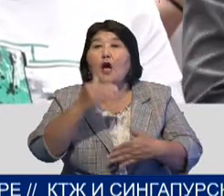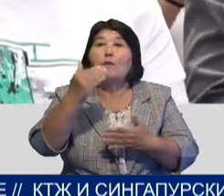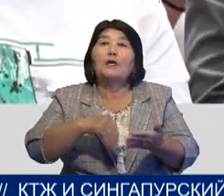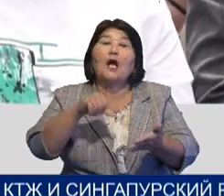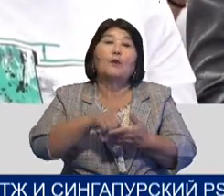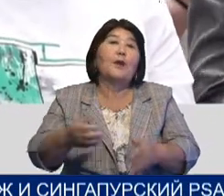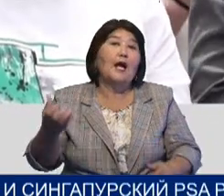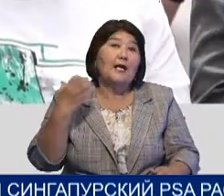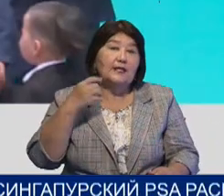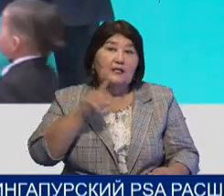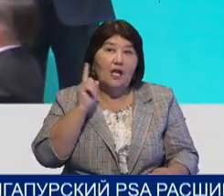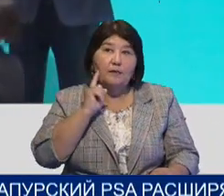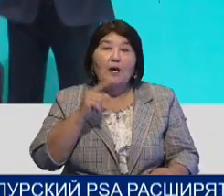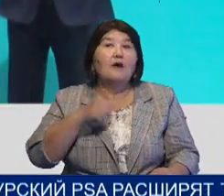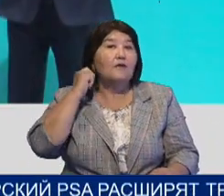участвовала козланюка